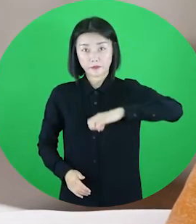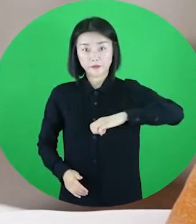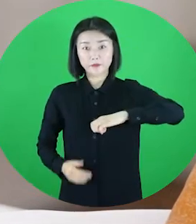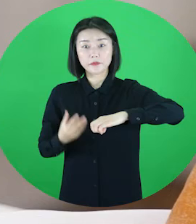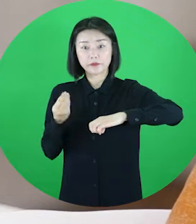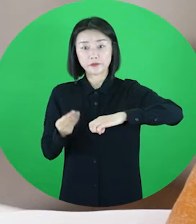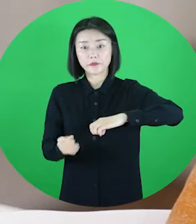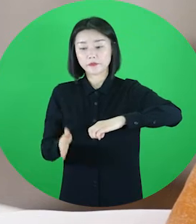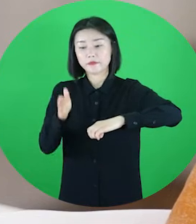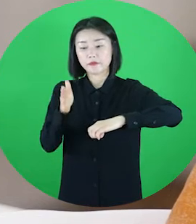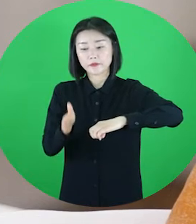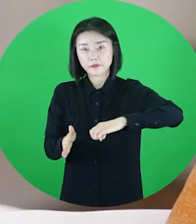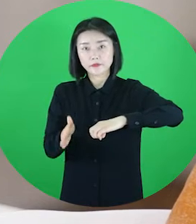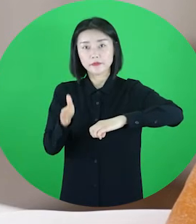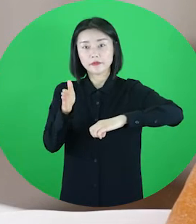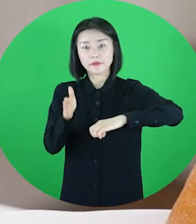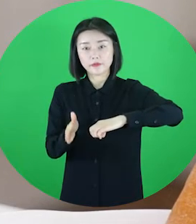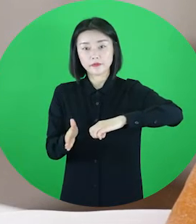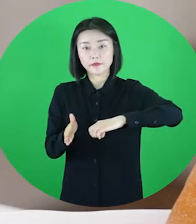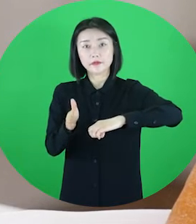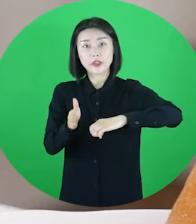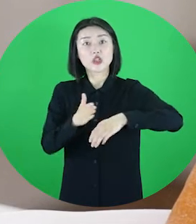잘라주도록 합니다.